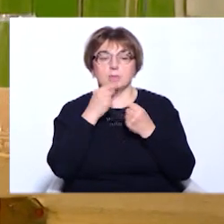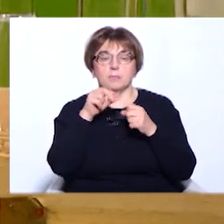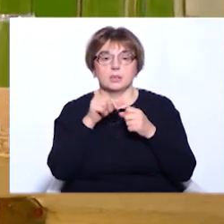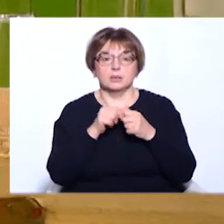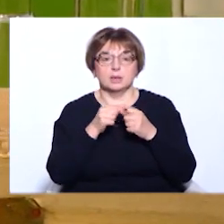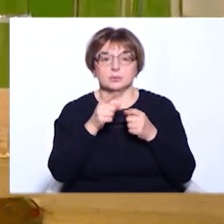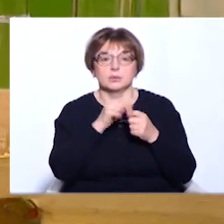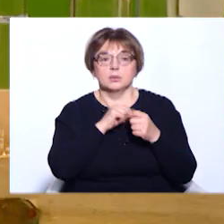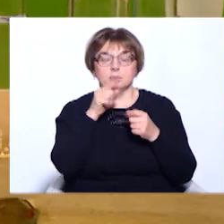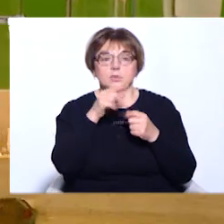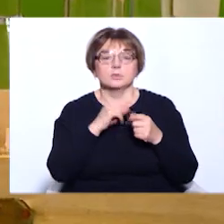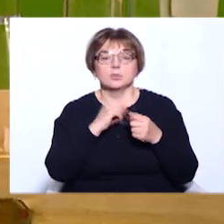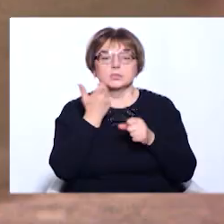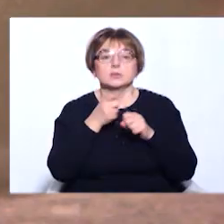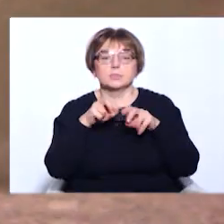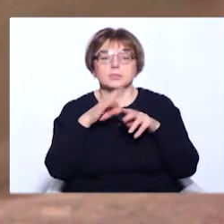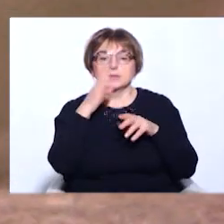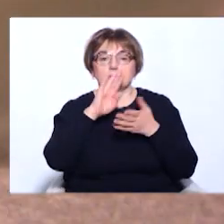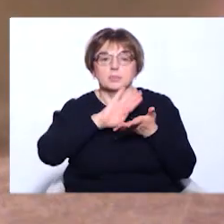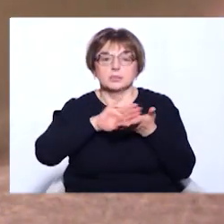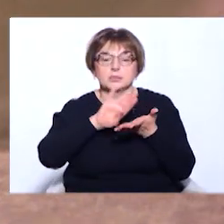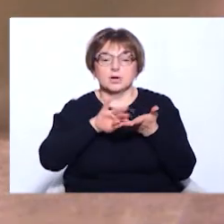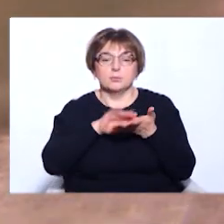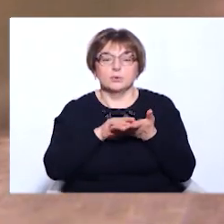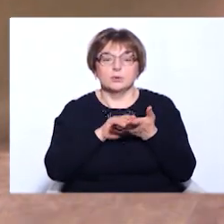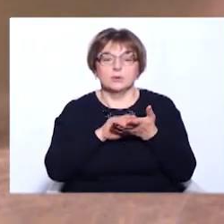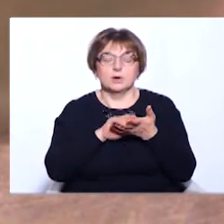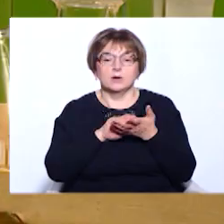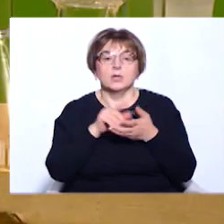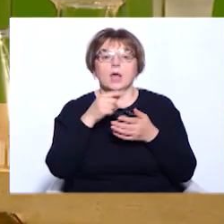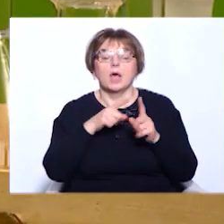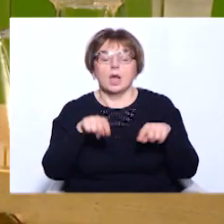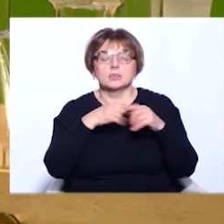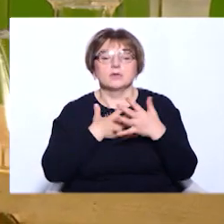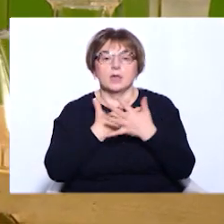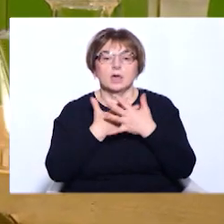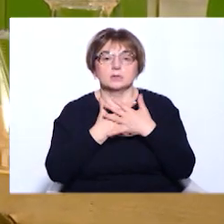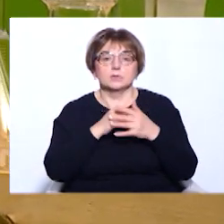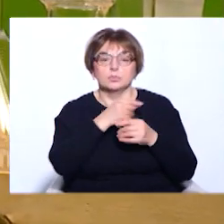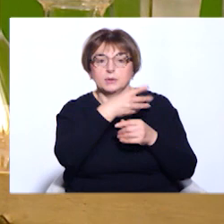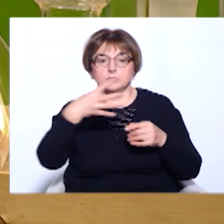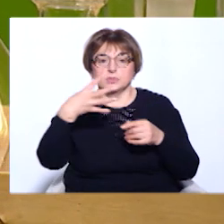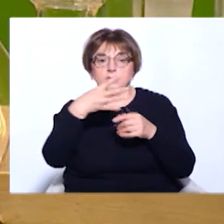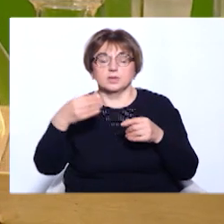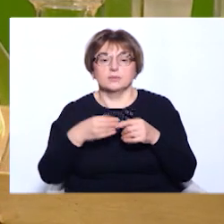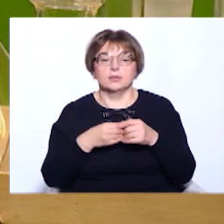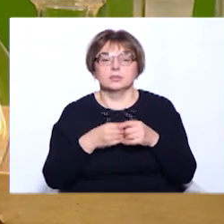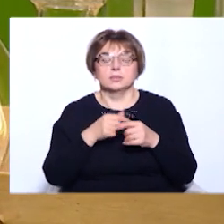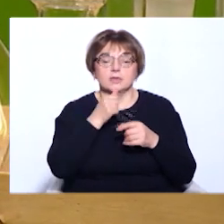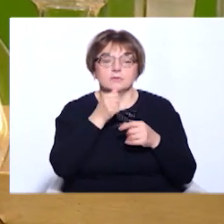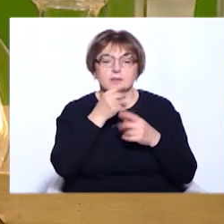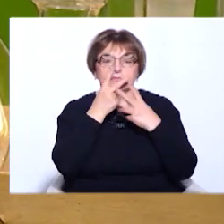და მოხდეს კონკრეტულად წყალბადის გამოყოფა. განვიხილეთ მეტალთა აქტიურობის მწკრივი და სადემონსტრაციო